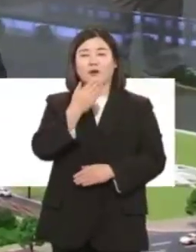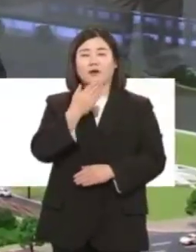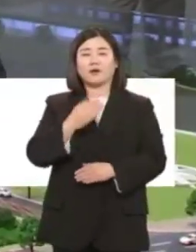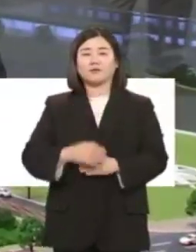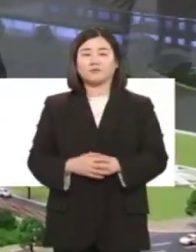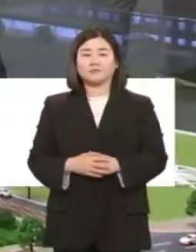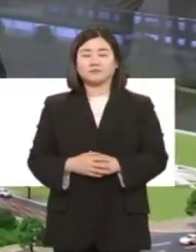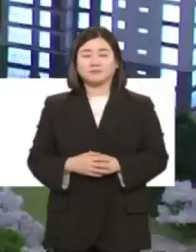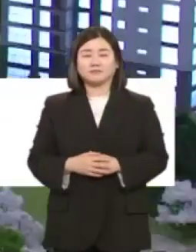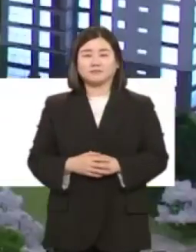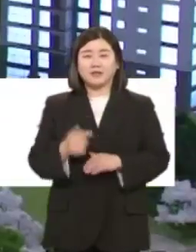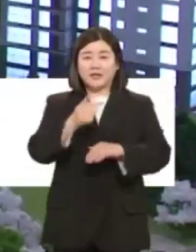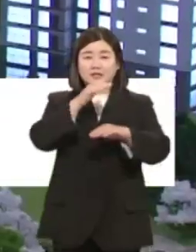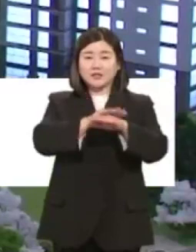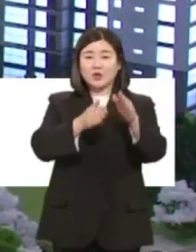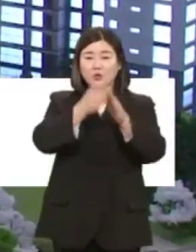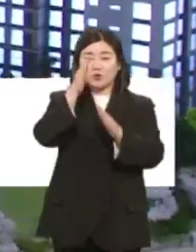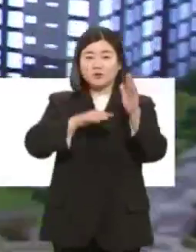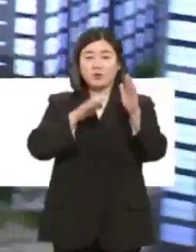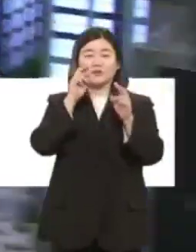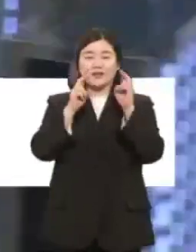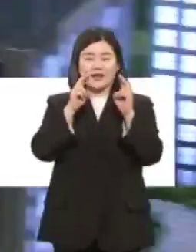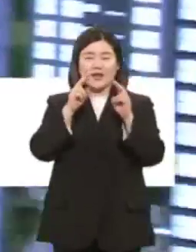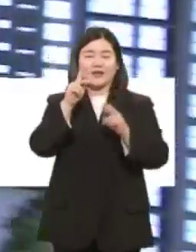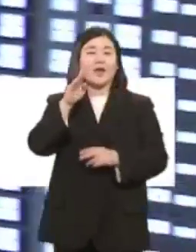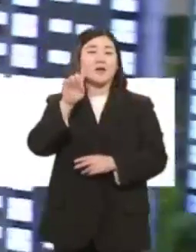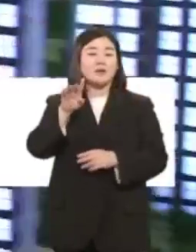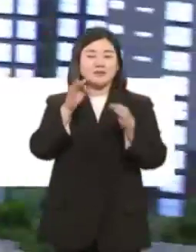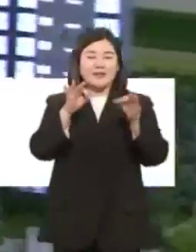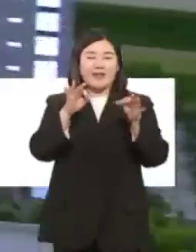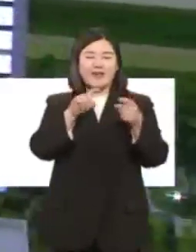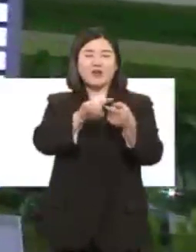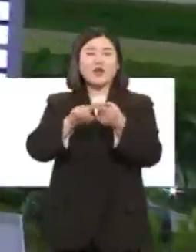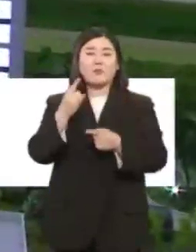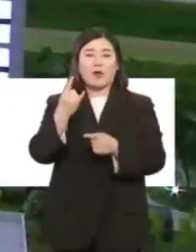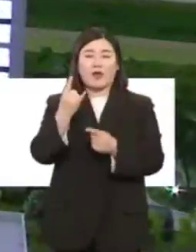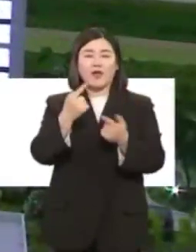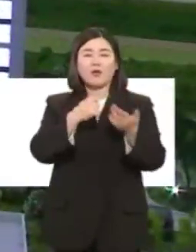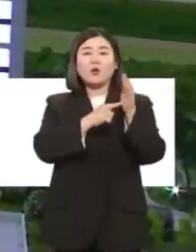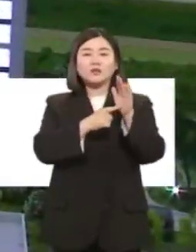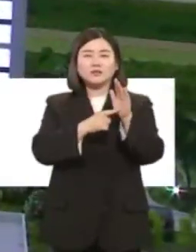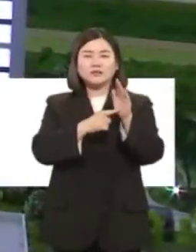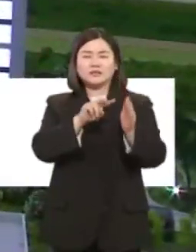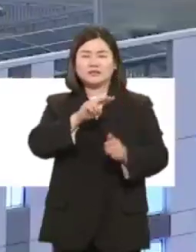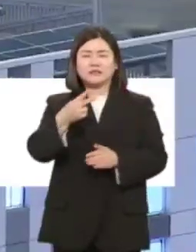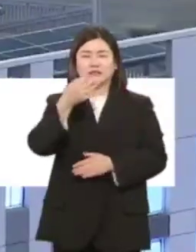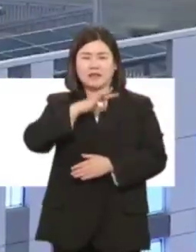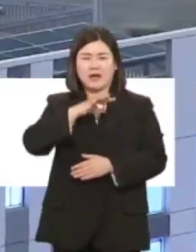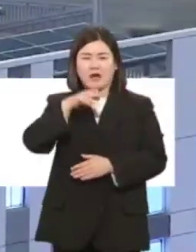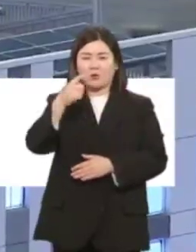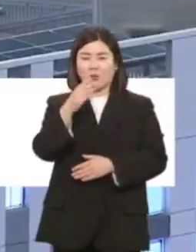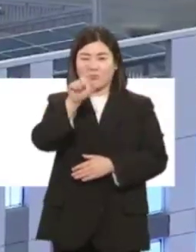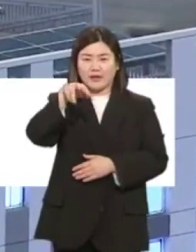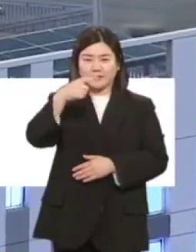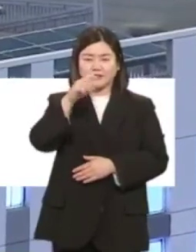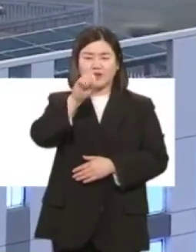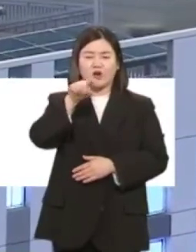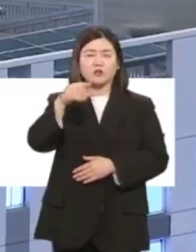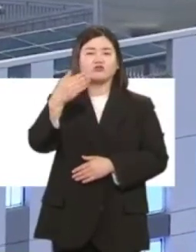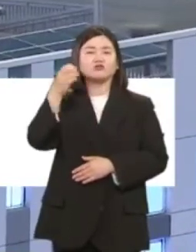있게 됐습니다 대전 도시공사는 kb국민은행과 은행연합회가 공시하는 변동금리 코픽스에